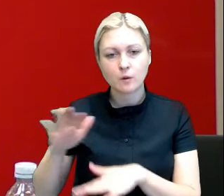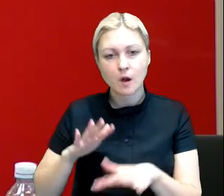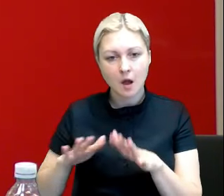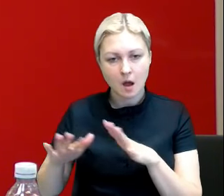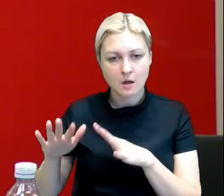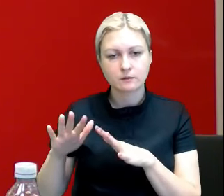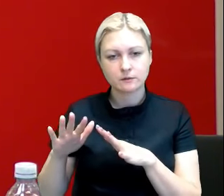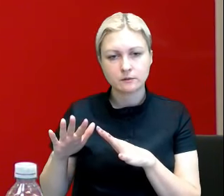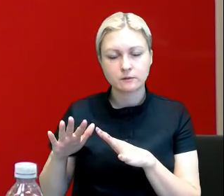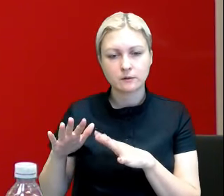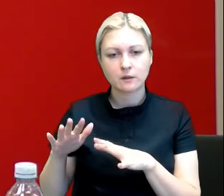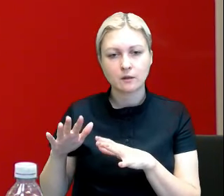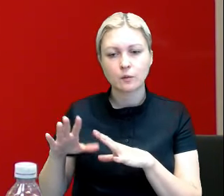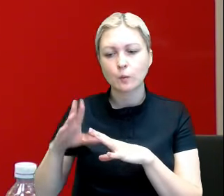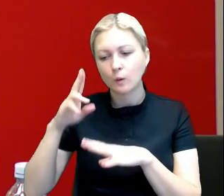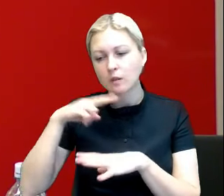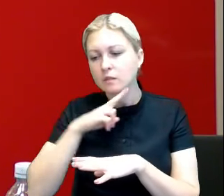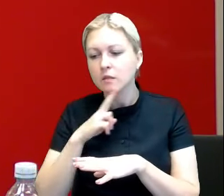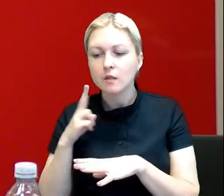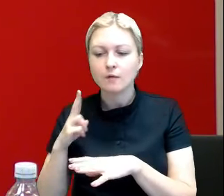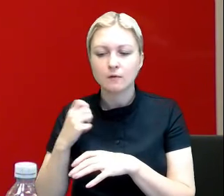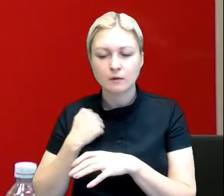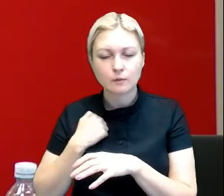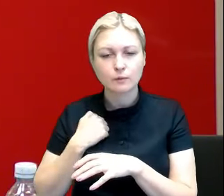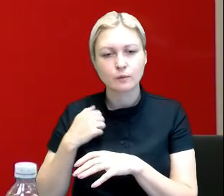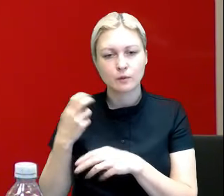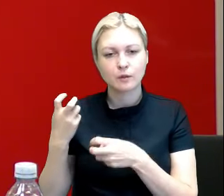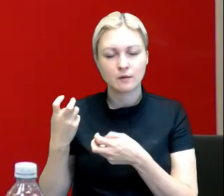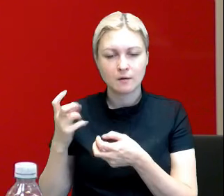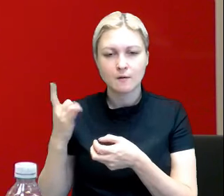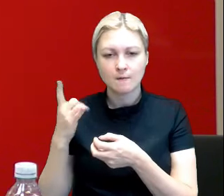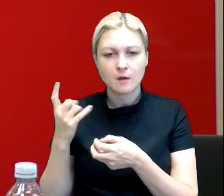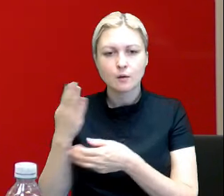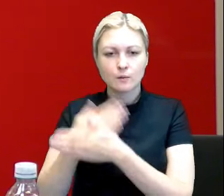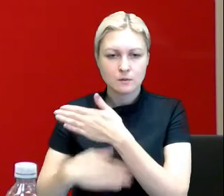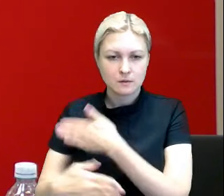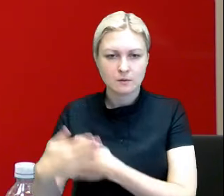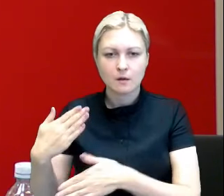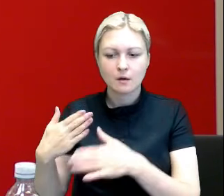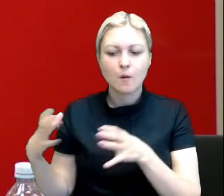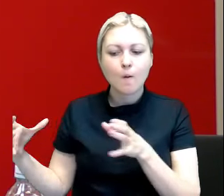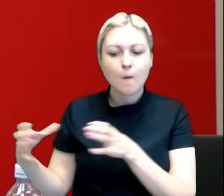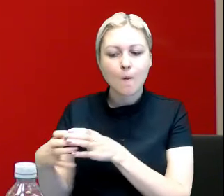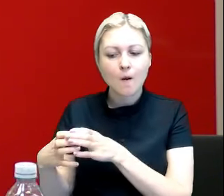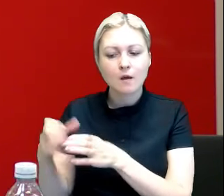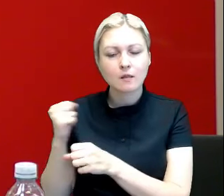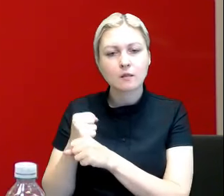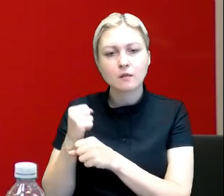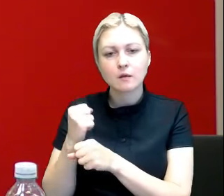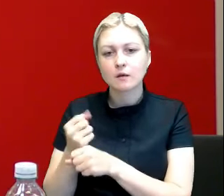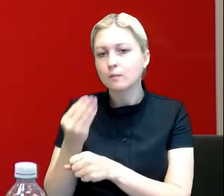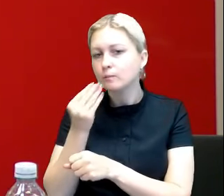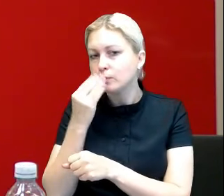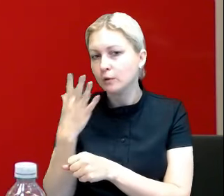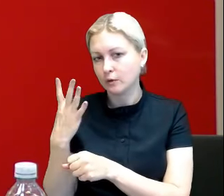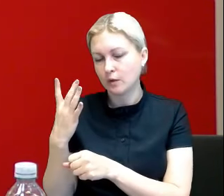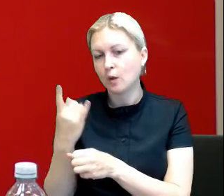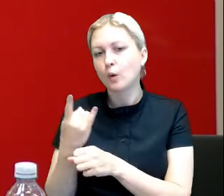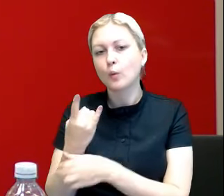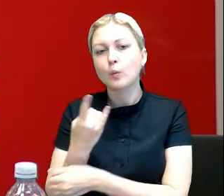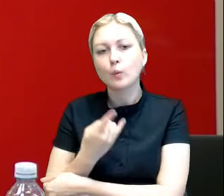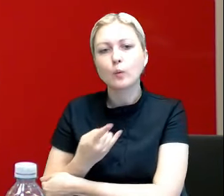patiria šie tėvai ir kolektyvas dirbantis nuostabiai dirbantis kolektyvas kūdikių namuose